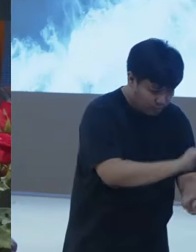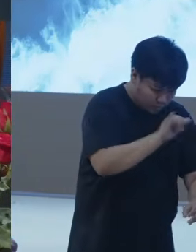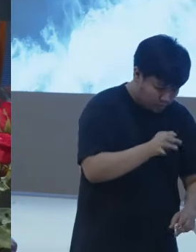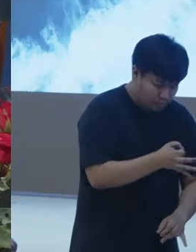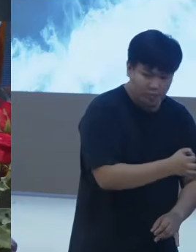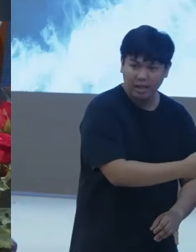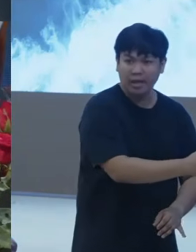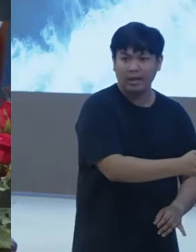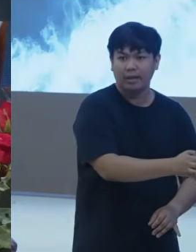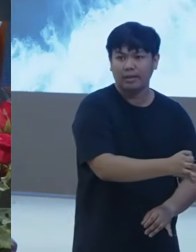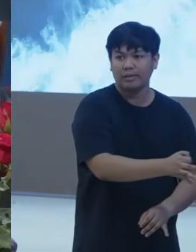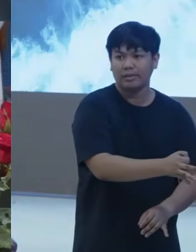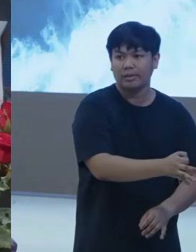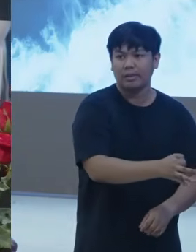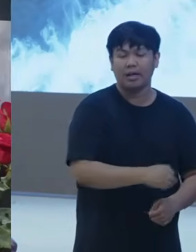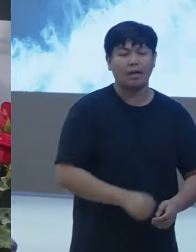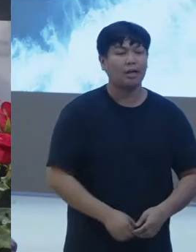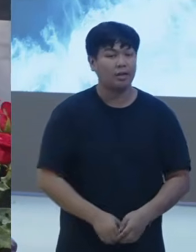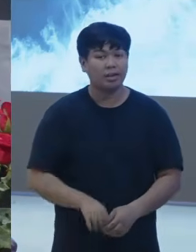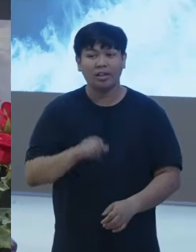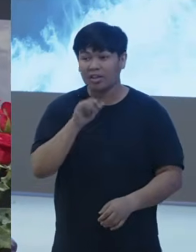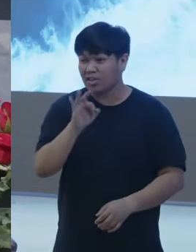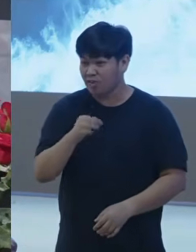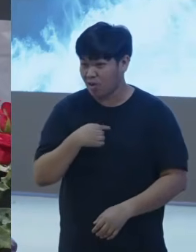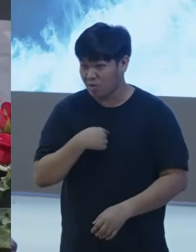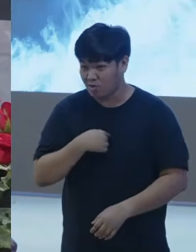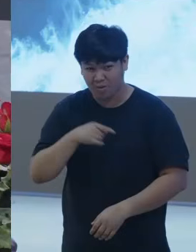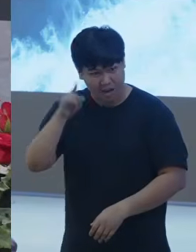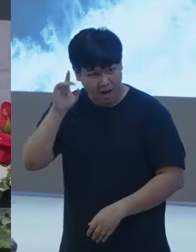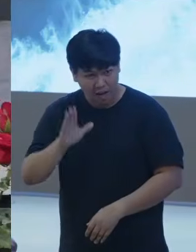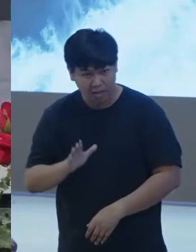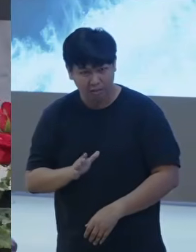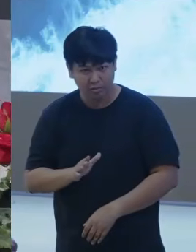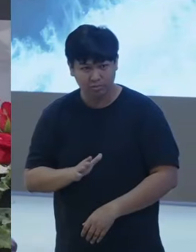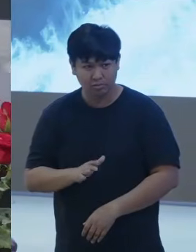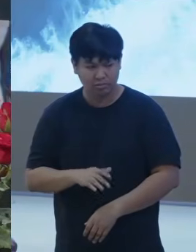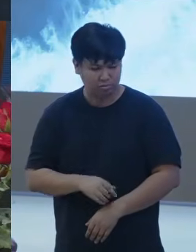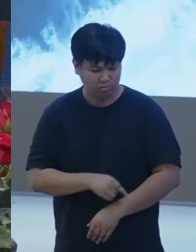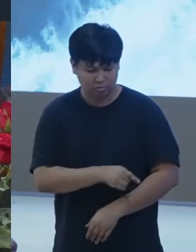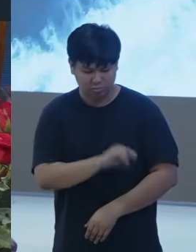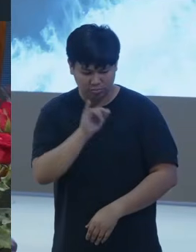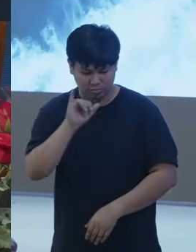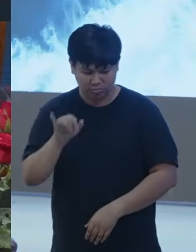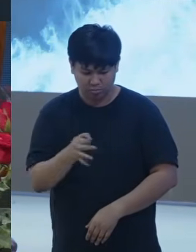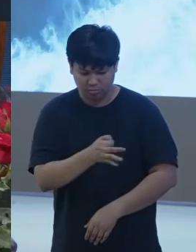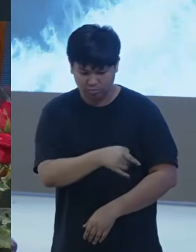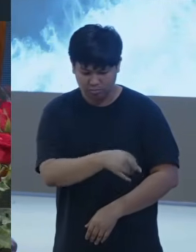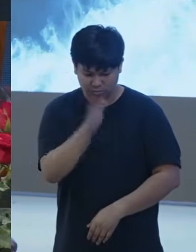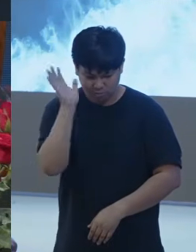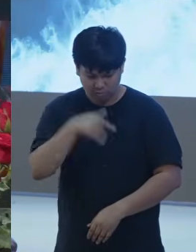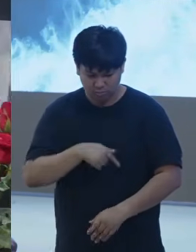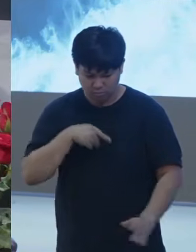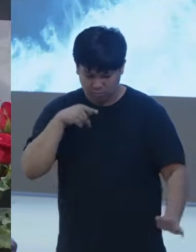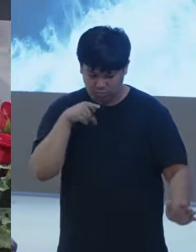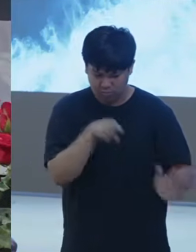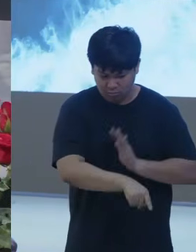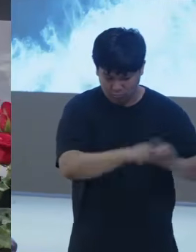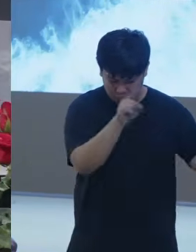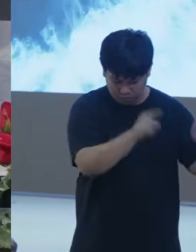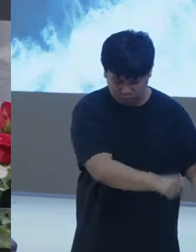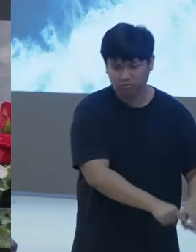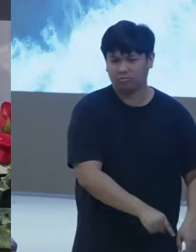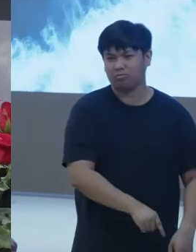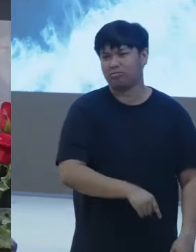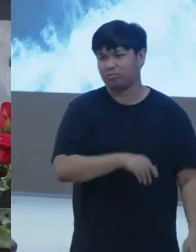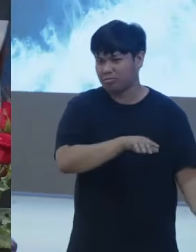love, at hindi siya pinarusahan, relenting from disaster. So lahat ng idinalangin ni Jonah